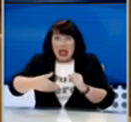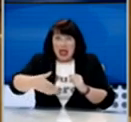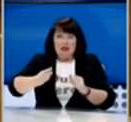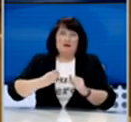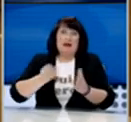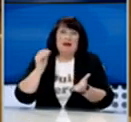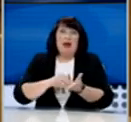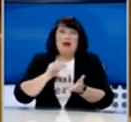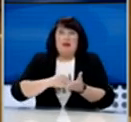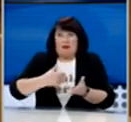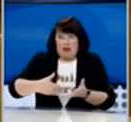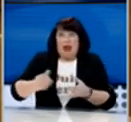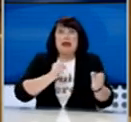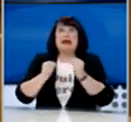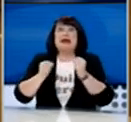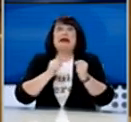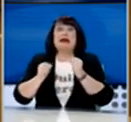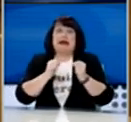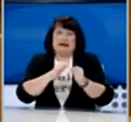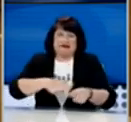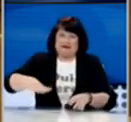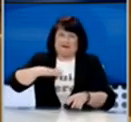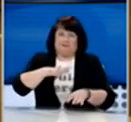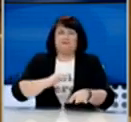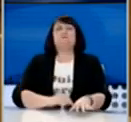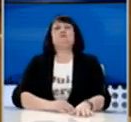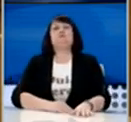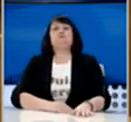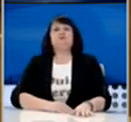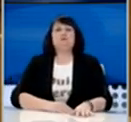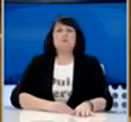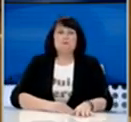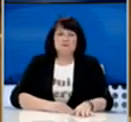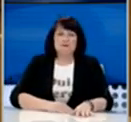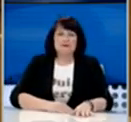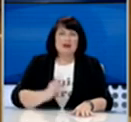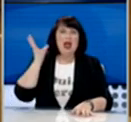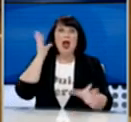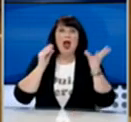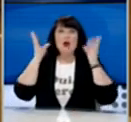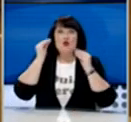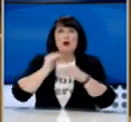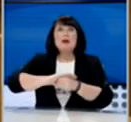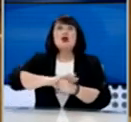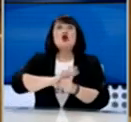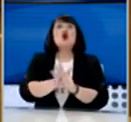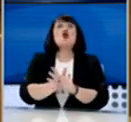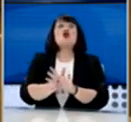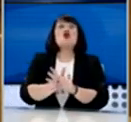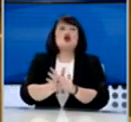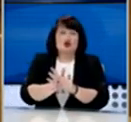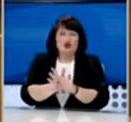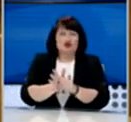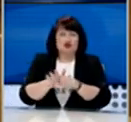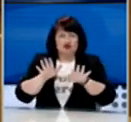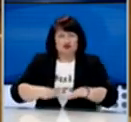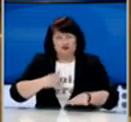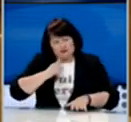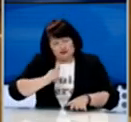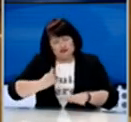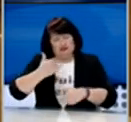λίγο πάνω από την νηπιακή κούνια του όπως ακούγαμε ότι ο κορονοϊος είναι εδώ και ότι ήρθε για να